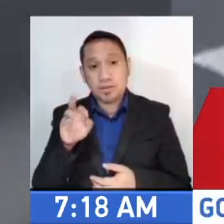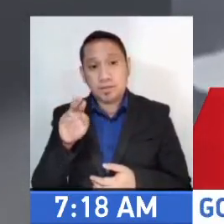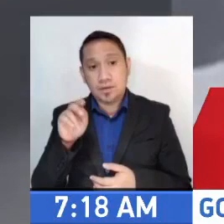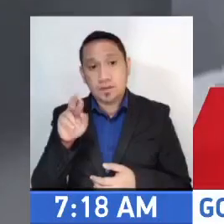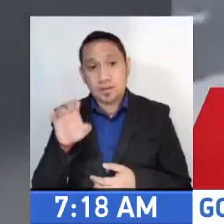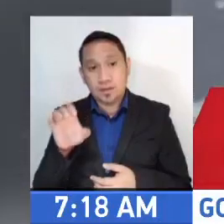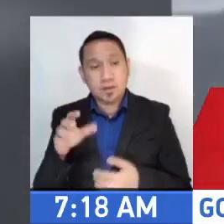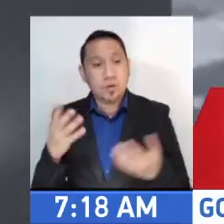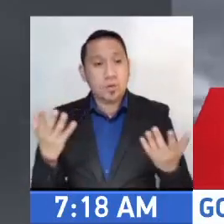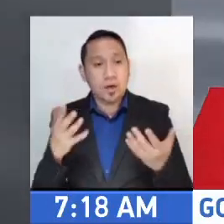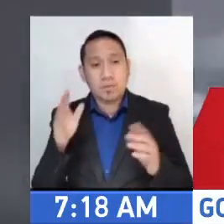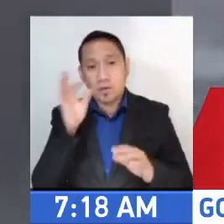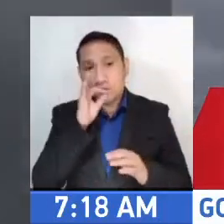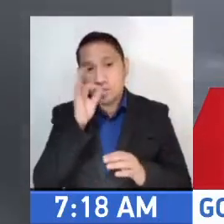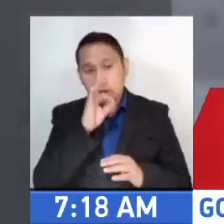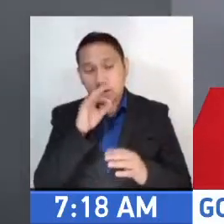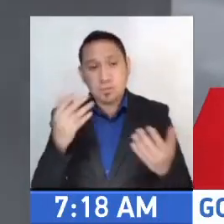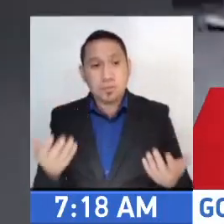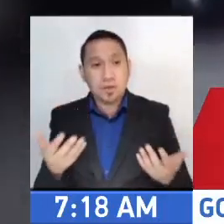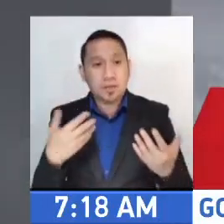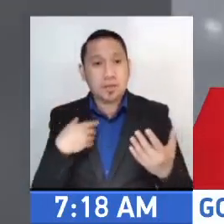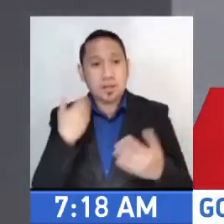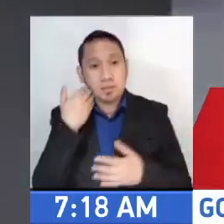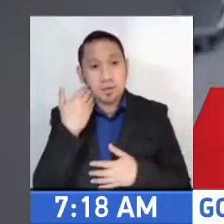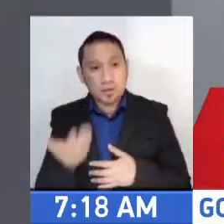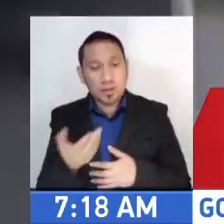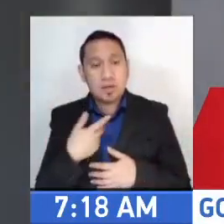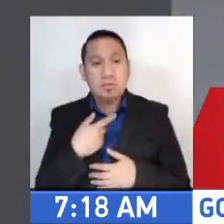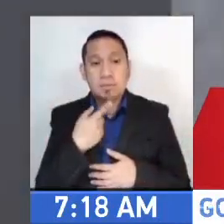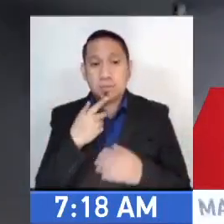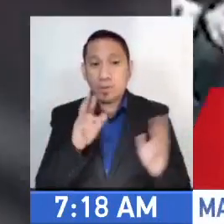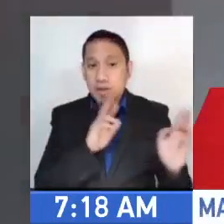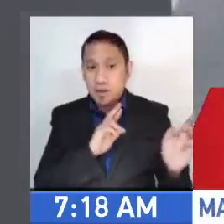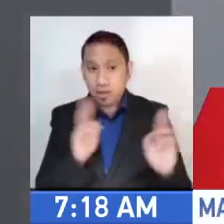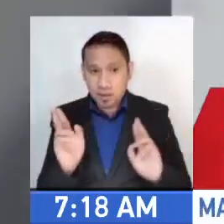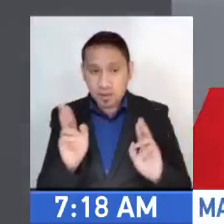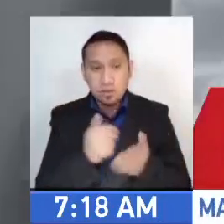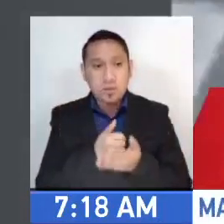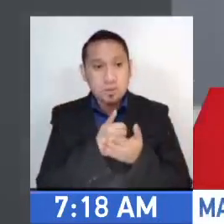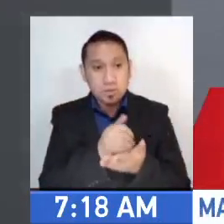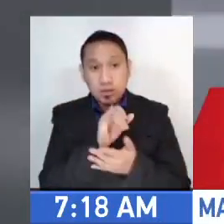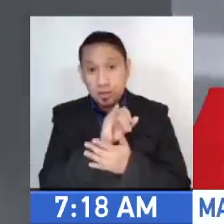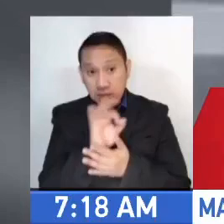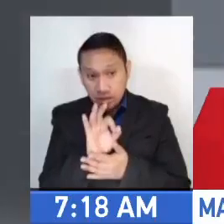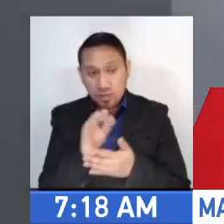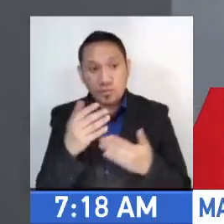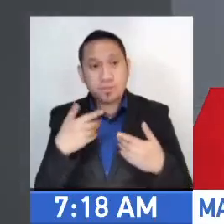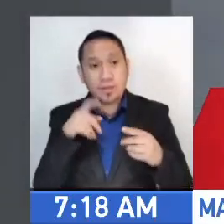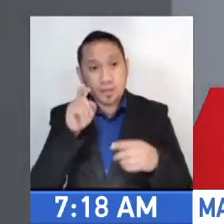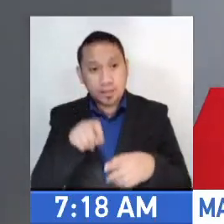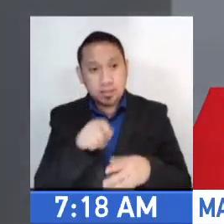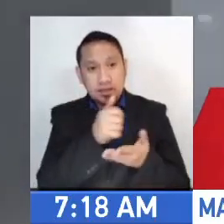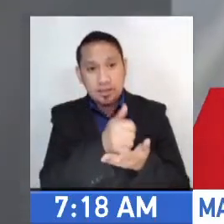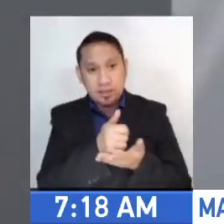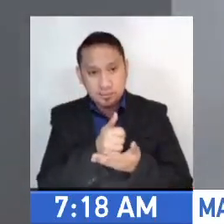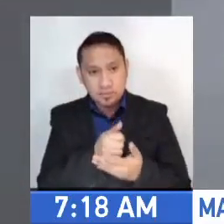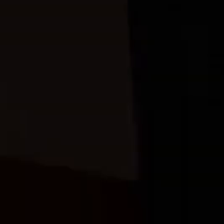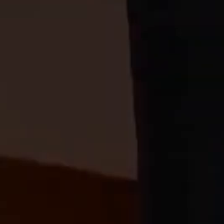Pilipinong casualty sa lindol. Nakahanda raw silang tumulong sakaling may magpasaklolo.